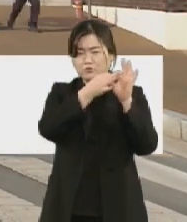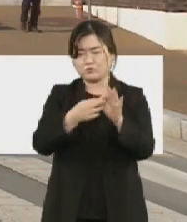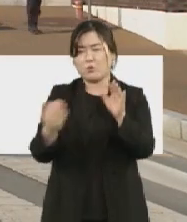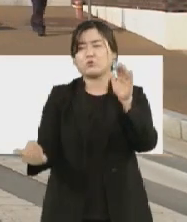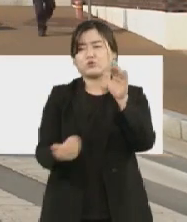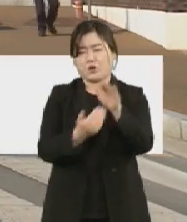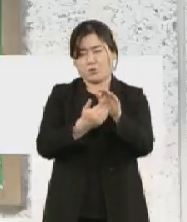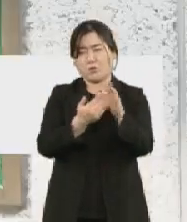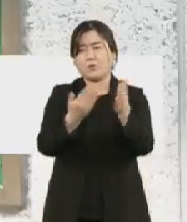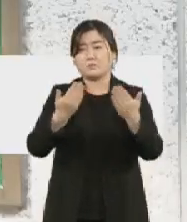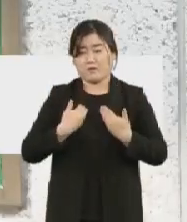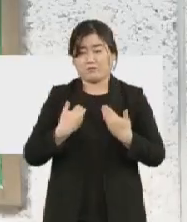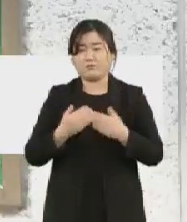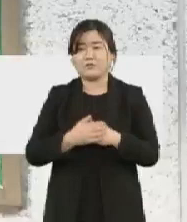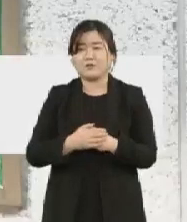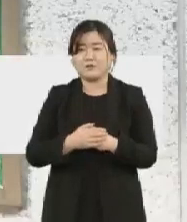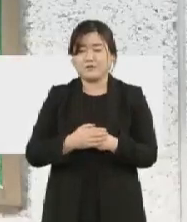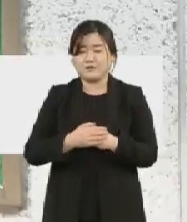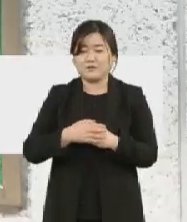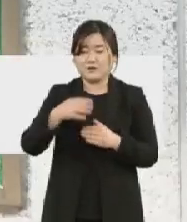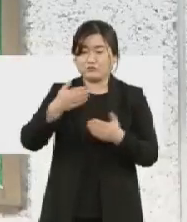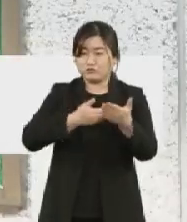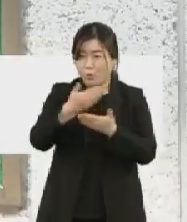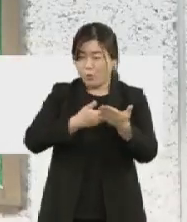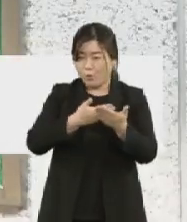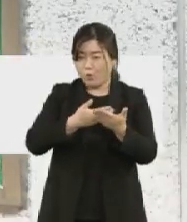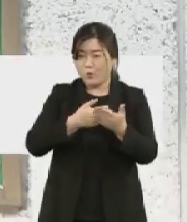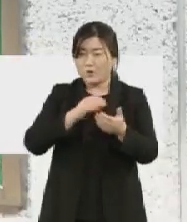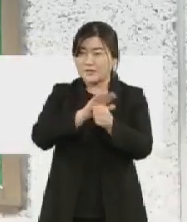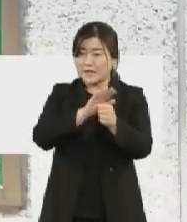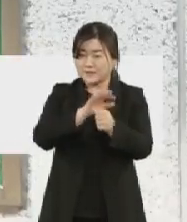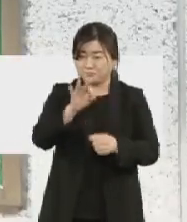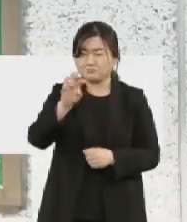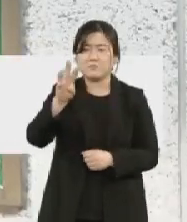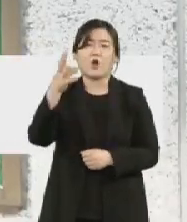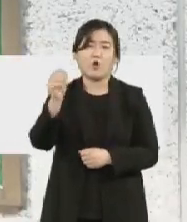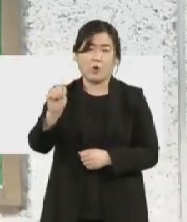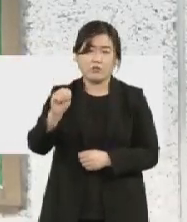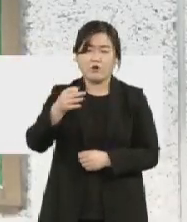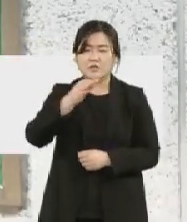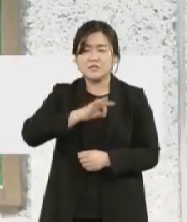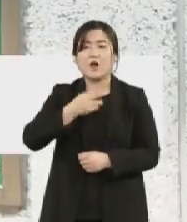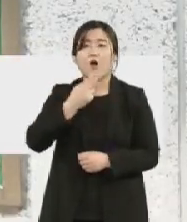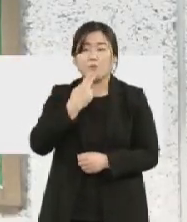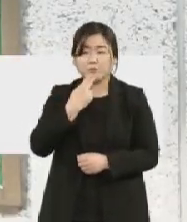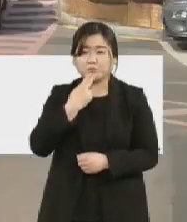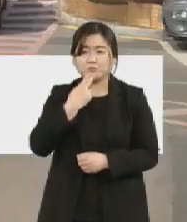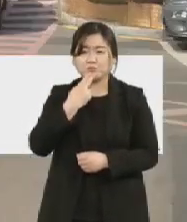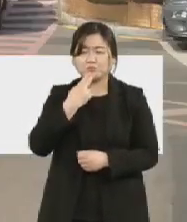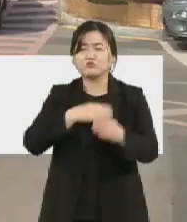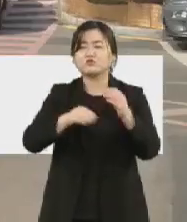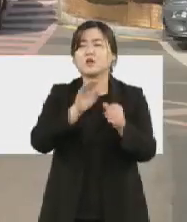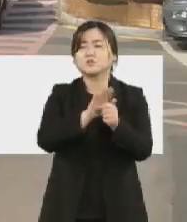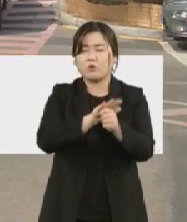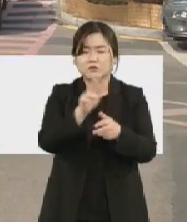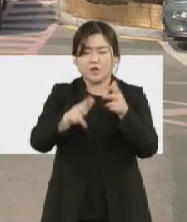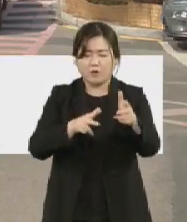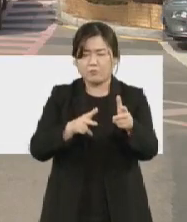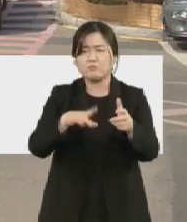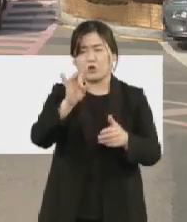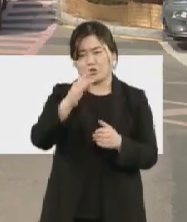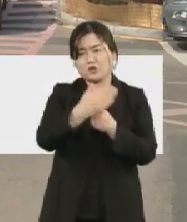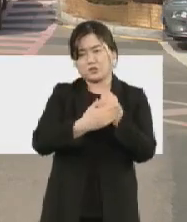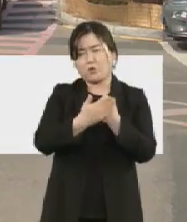최고등급을 달성하며 산지 유통 활성화 작은 30억원 모이자 추가 지원과 4억 우선 지원